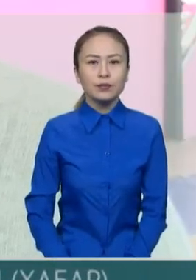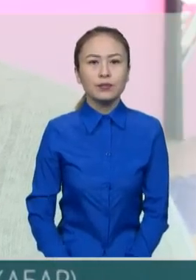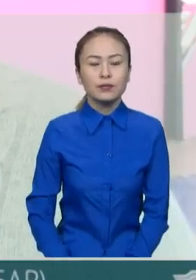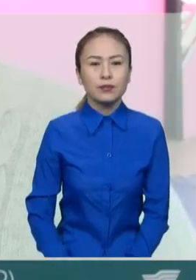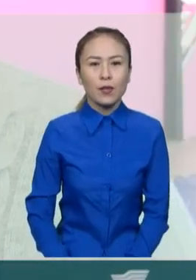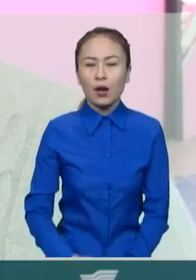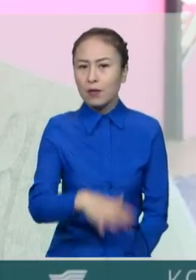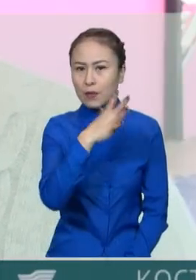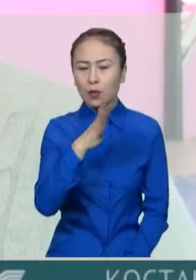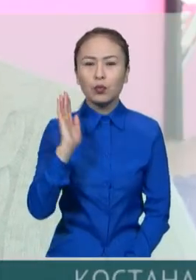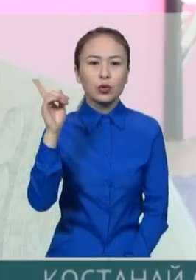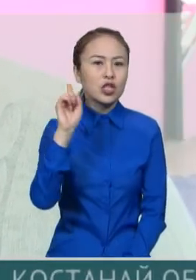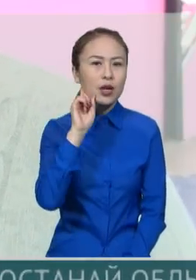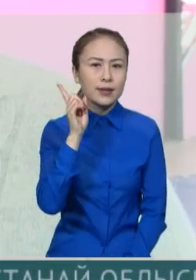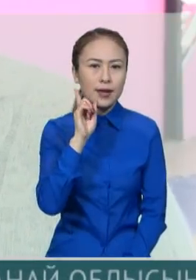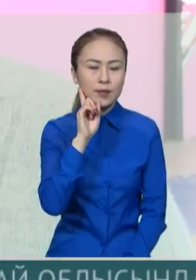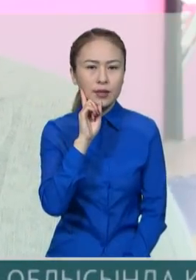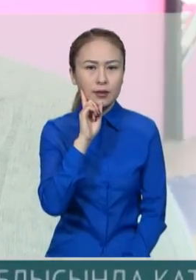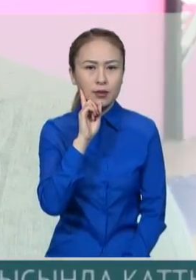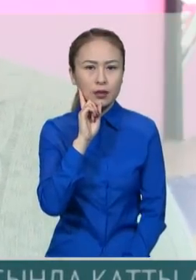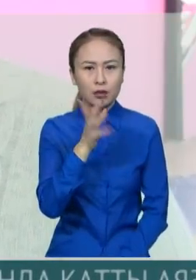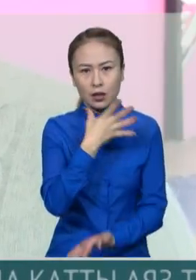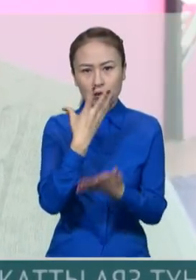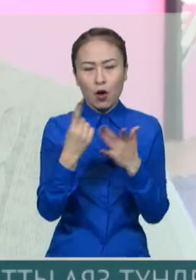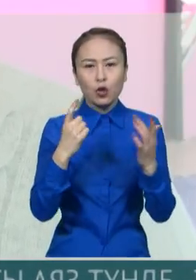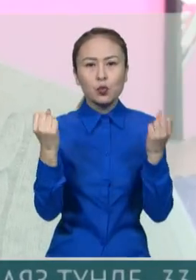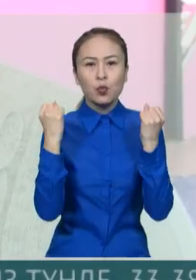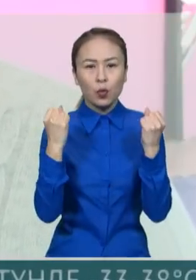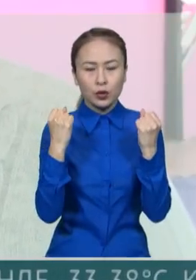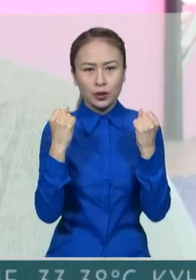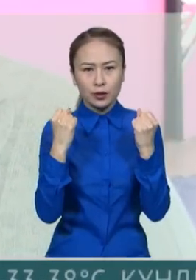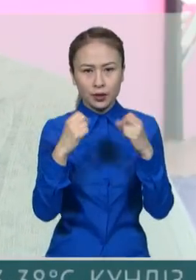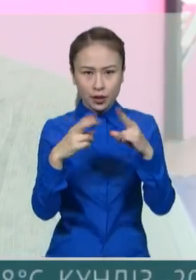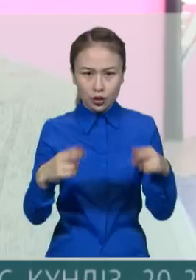Алдағы уақытта жастарымызды осы спорт кешеніне